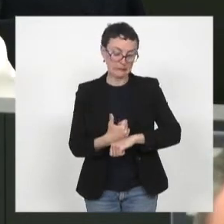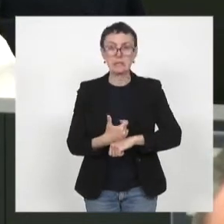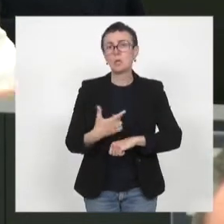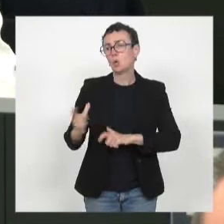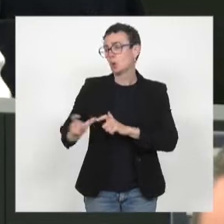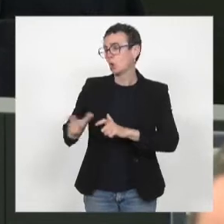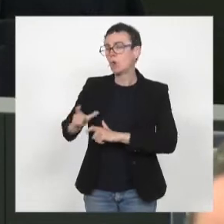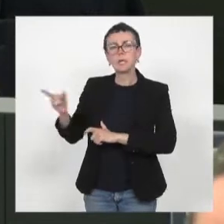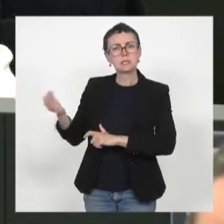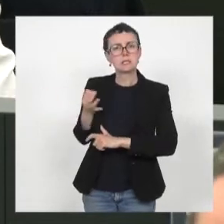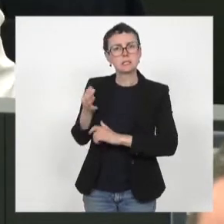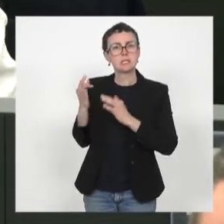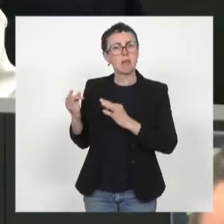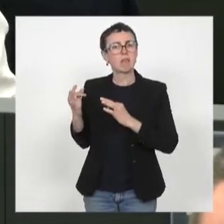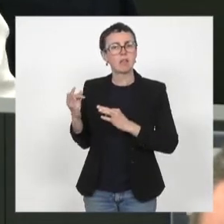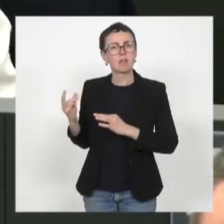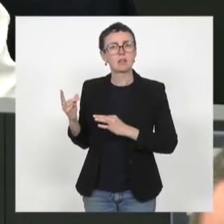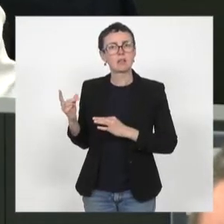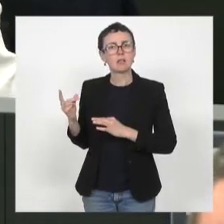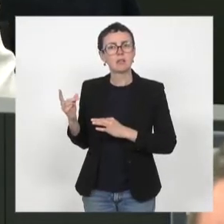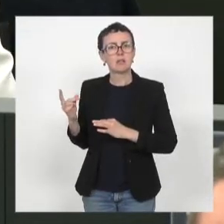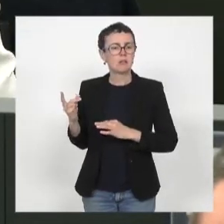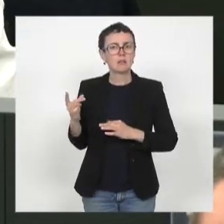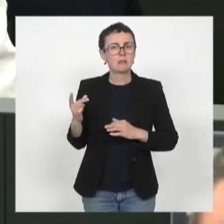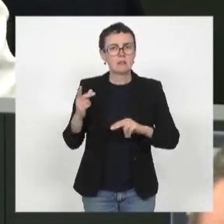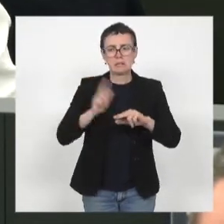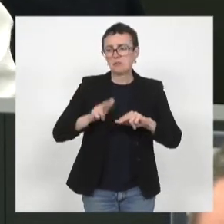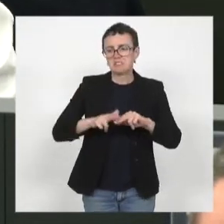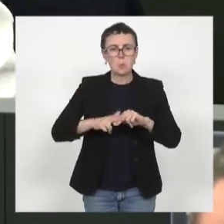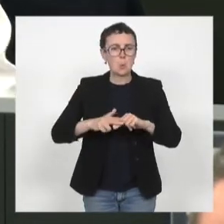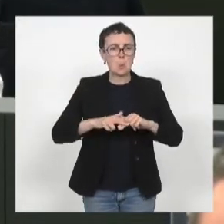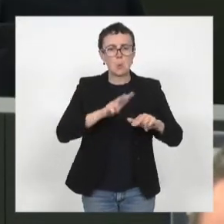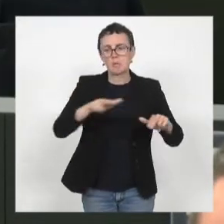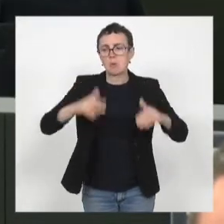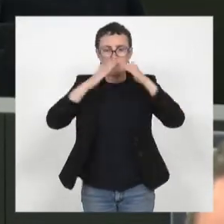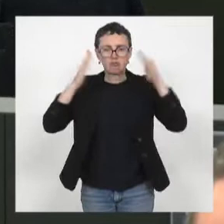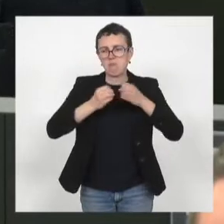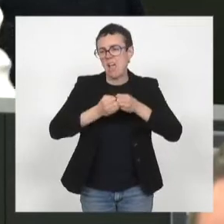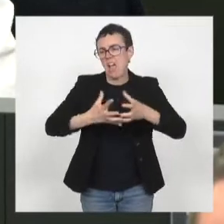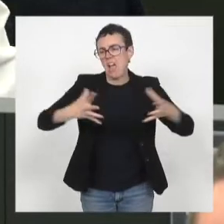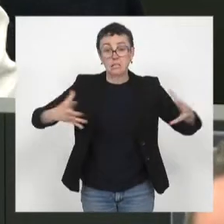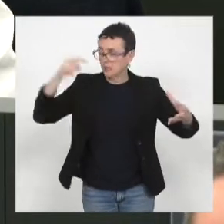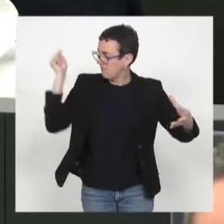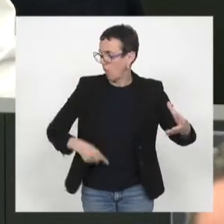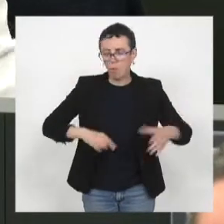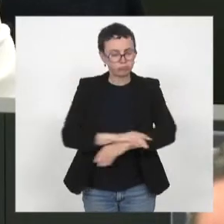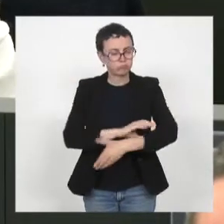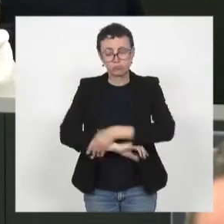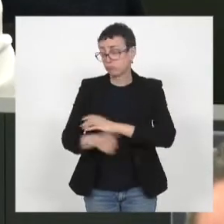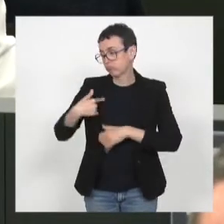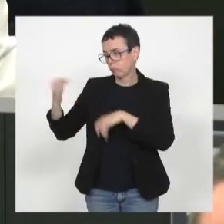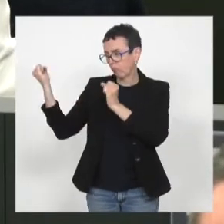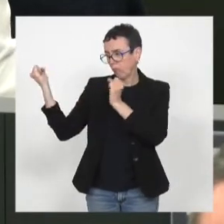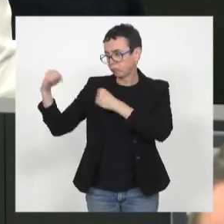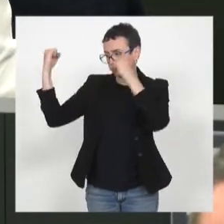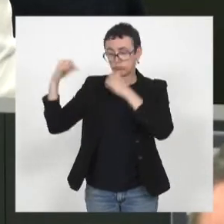collègue sur l'enjeu de la massification de la rénovation des logements. Je pense que c'est un enjeu que nous partageons absolument